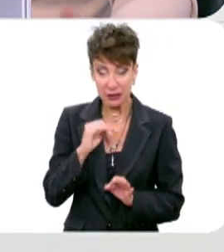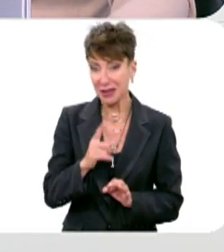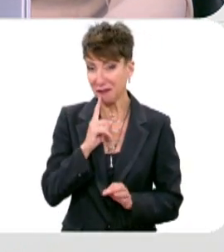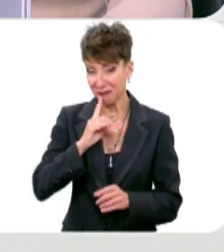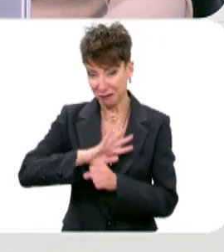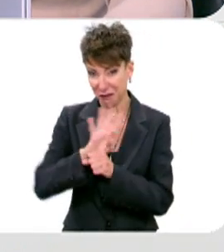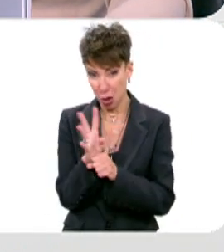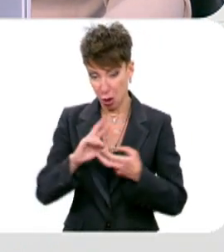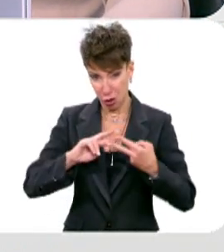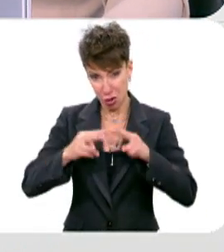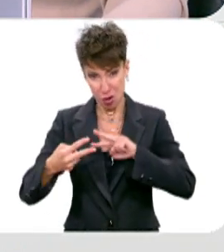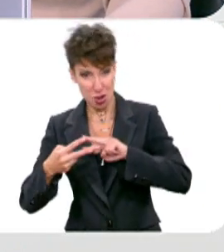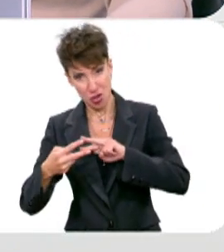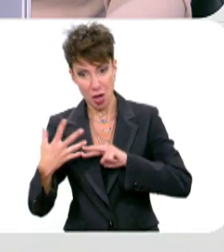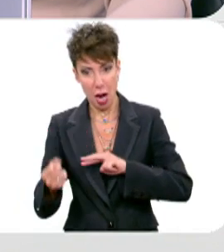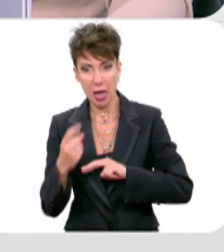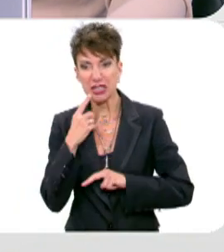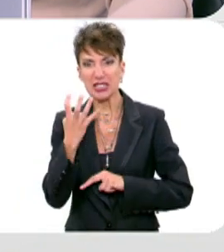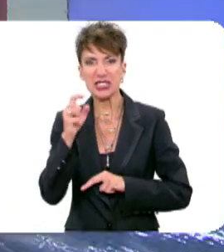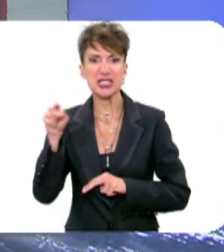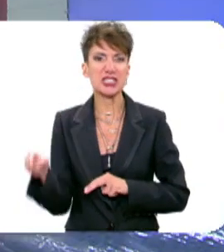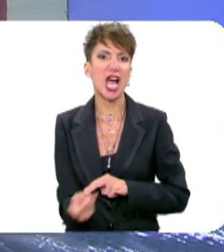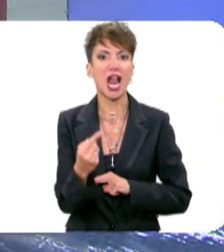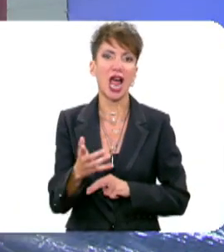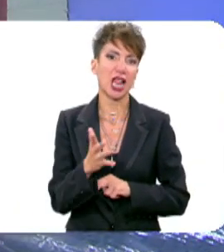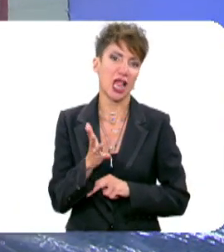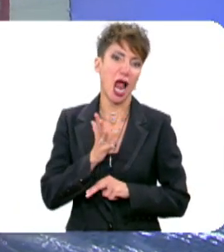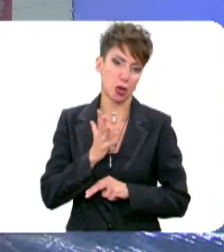πόλα ανέρχονται πλέον σε 49 ευχαριστώ πολύ τώρα αγώνας